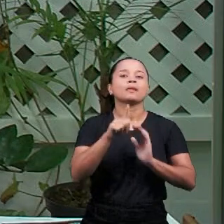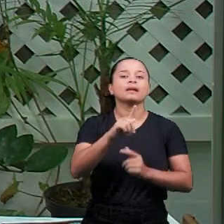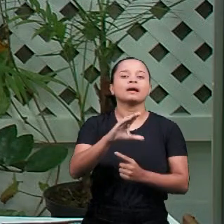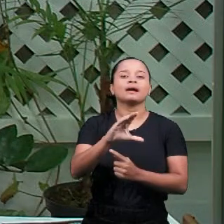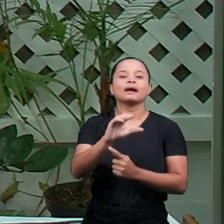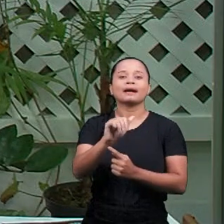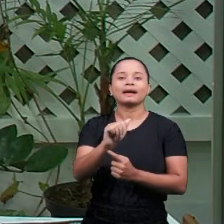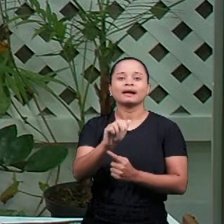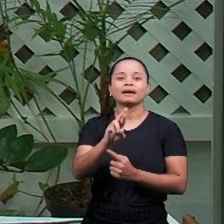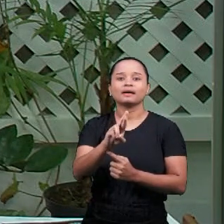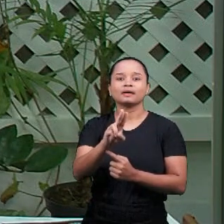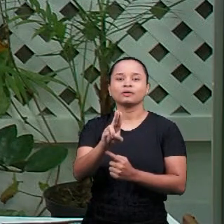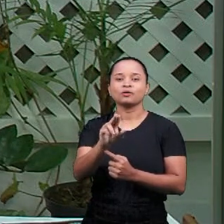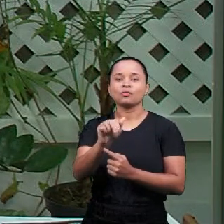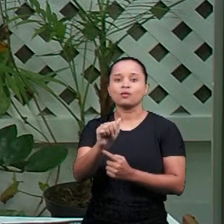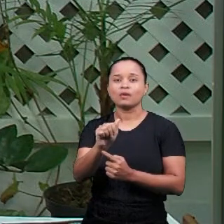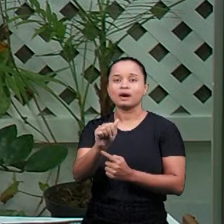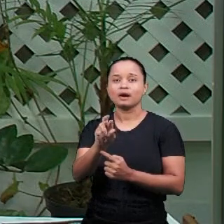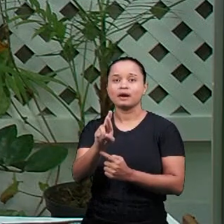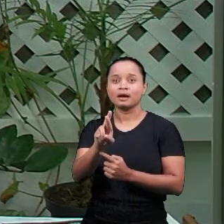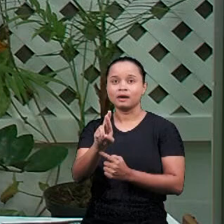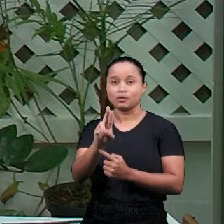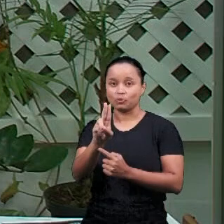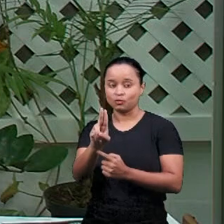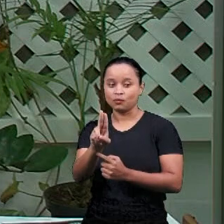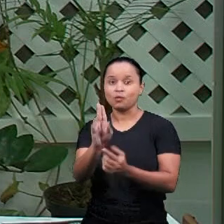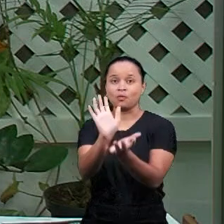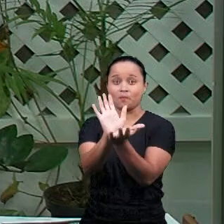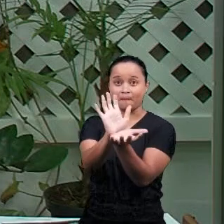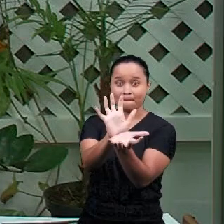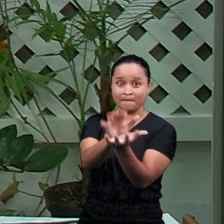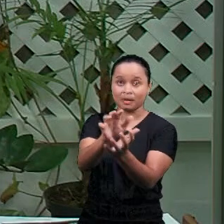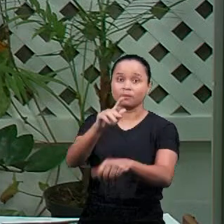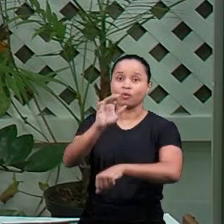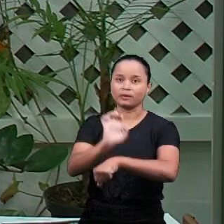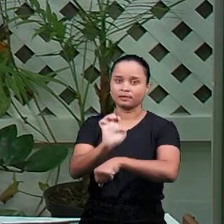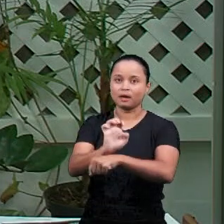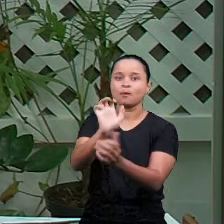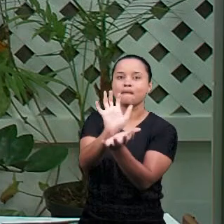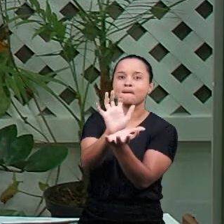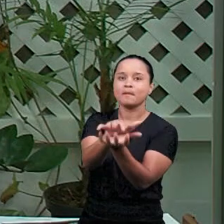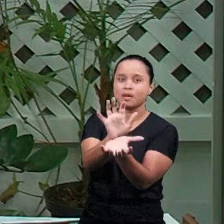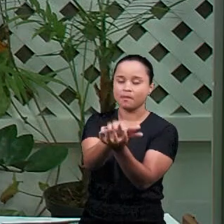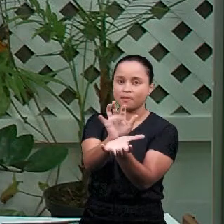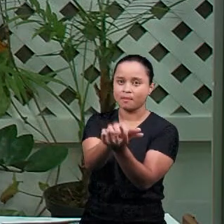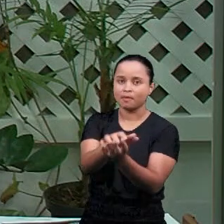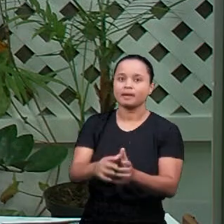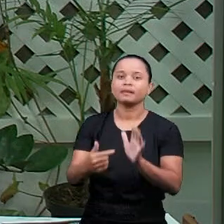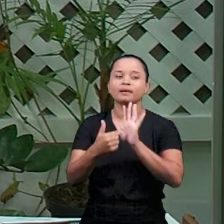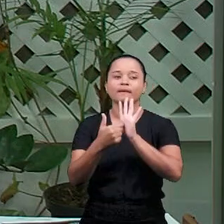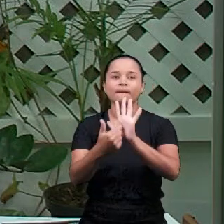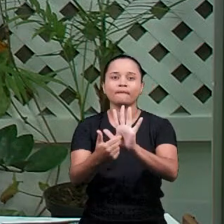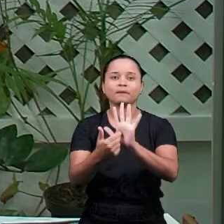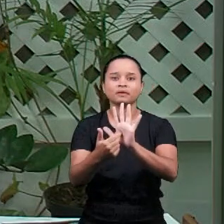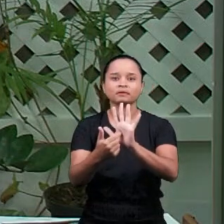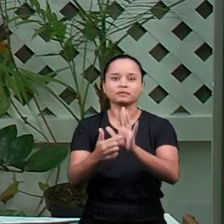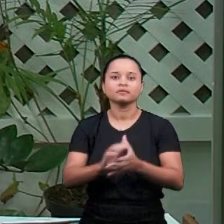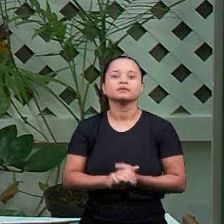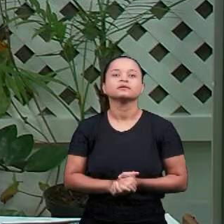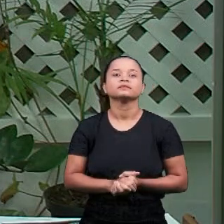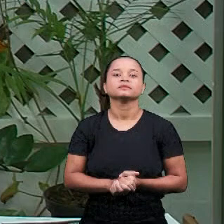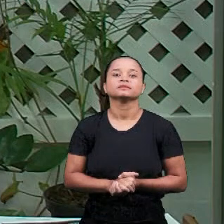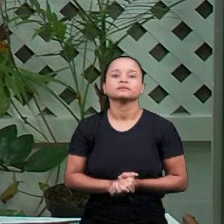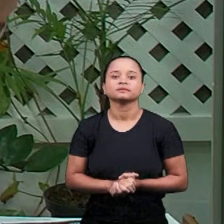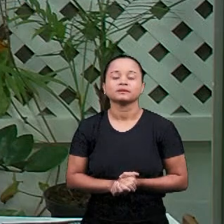à Pernambuco. Elle a pointé les éléments, aussi la même chose. J'ai